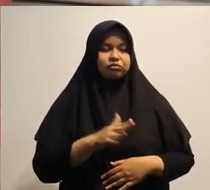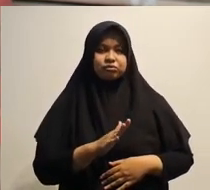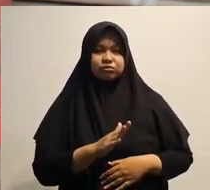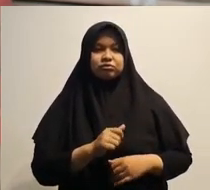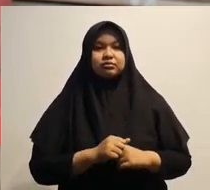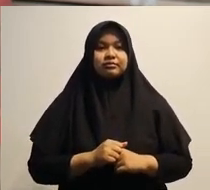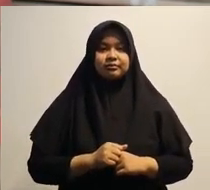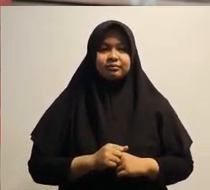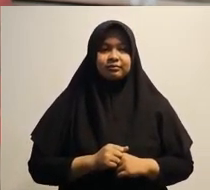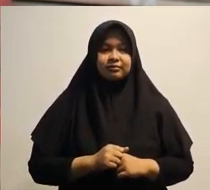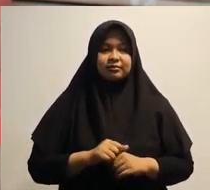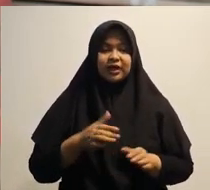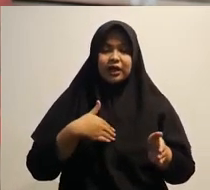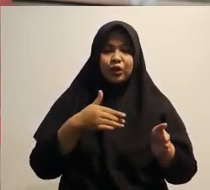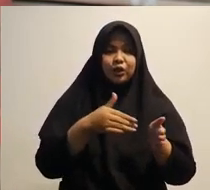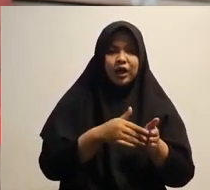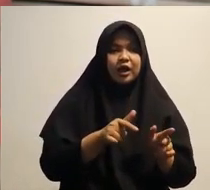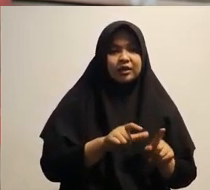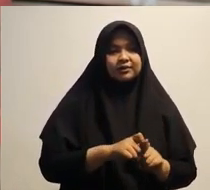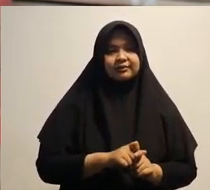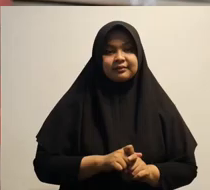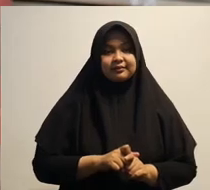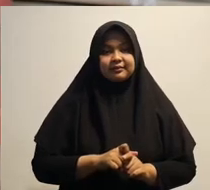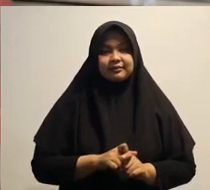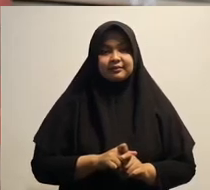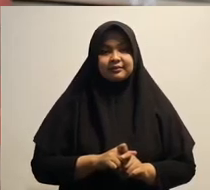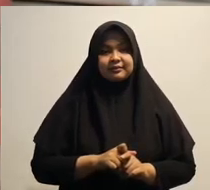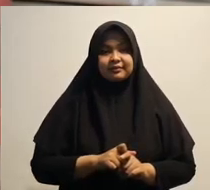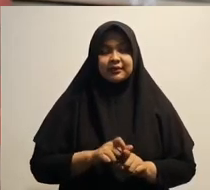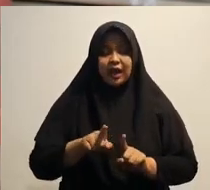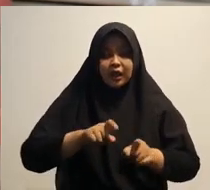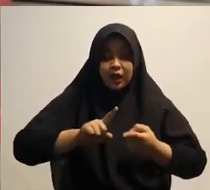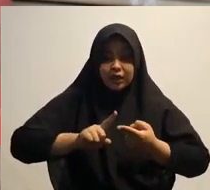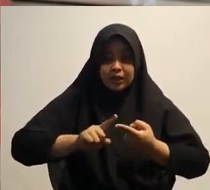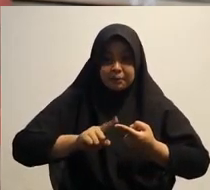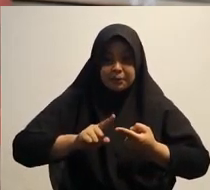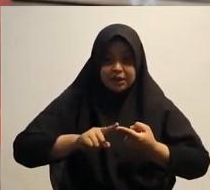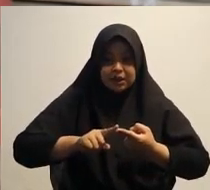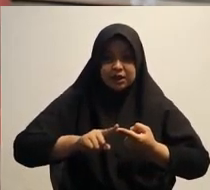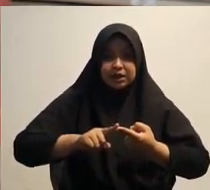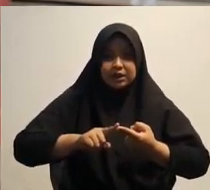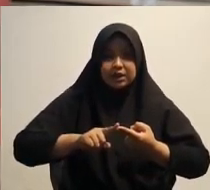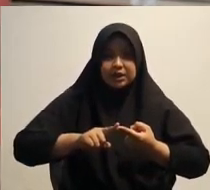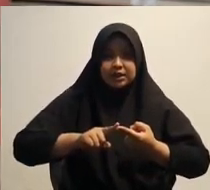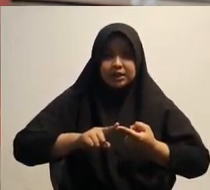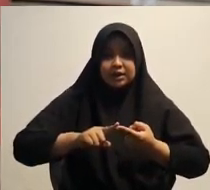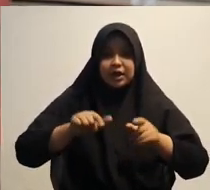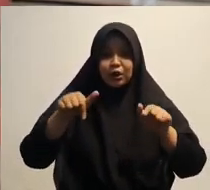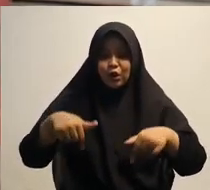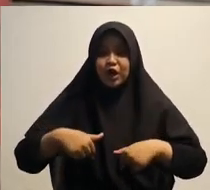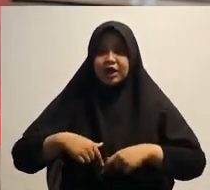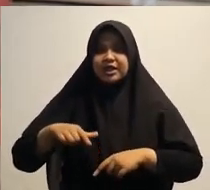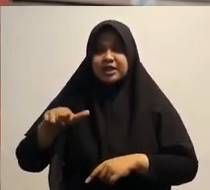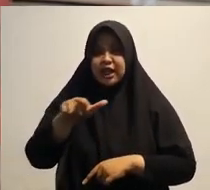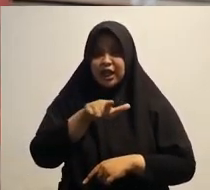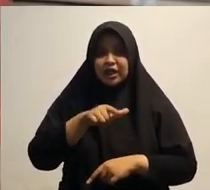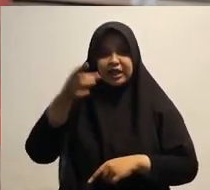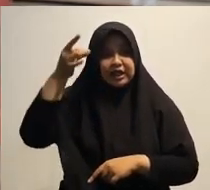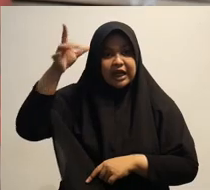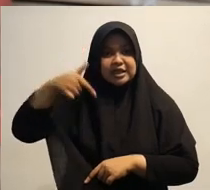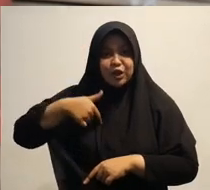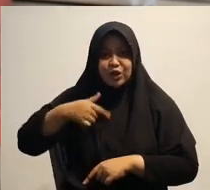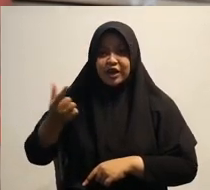kemana itu dia tuh nggak mau. Terus di dalam itu dari teman di